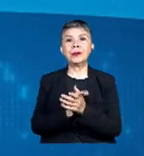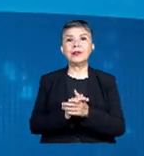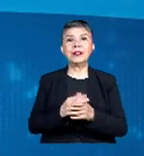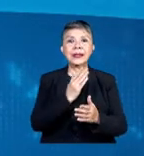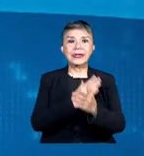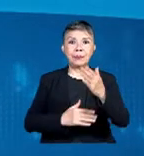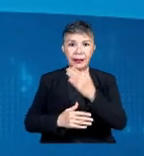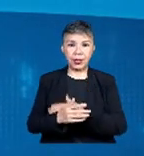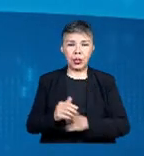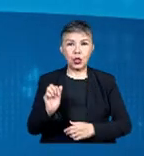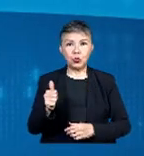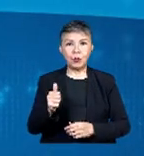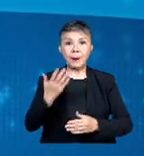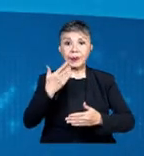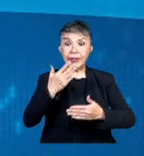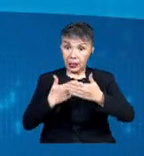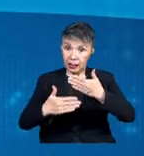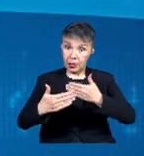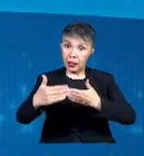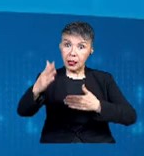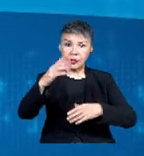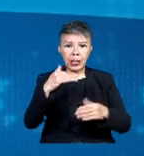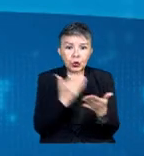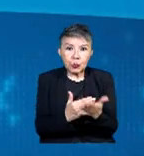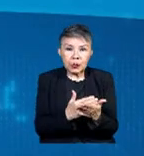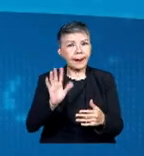ada agar berkelanjutan?